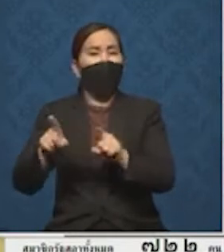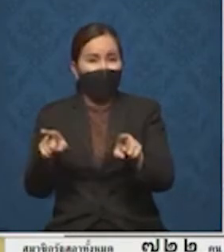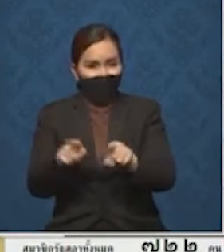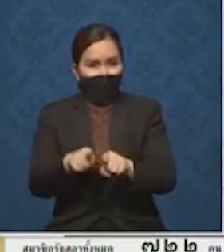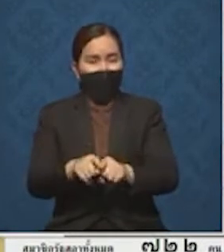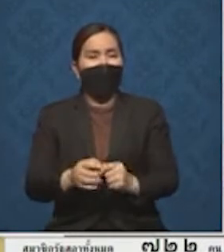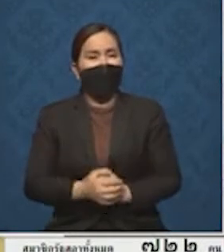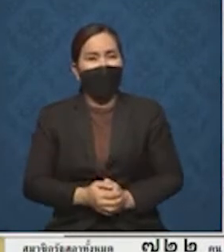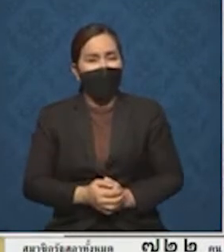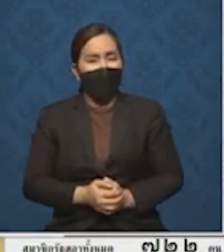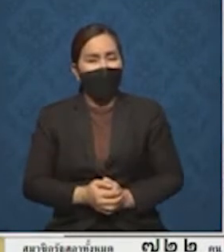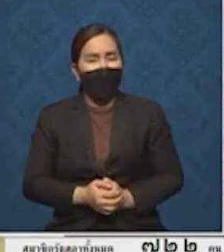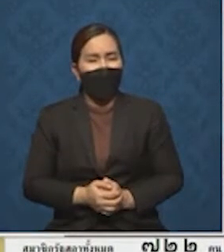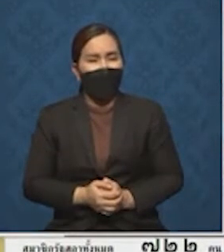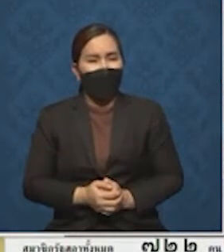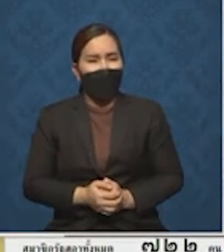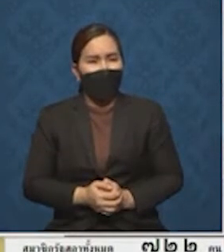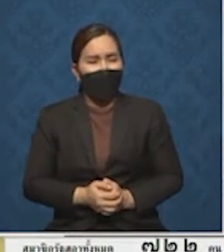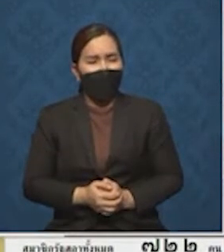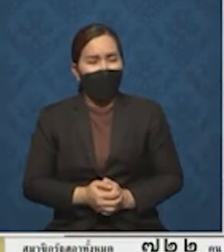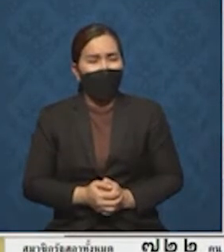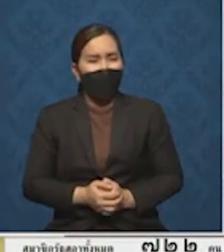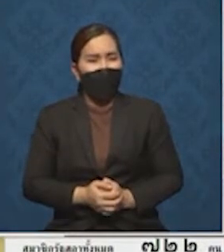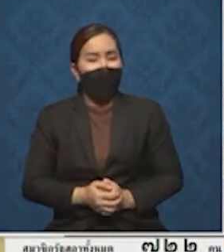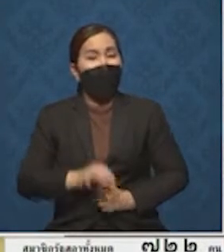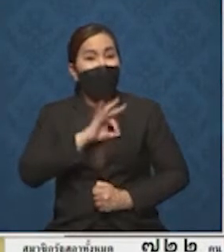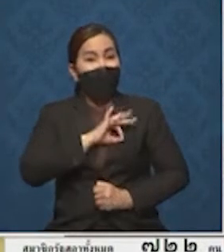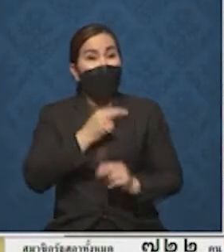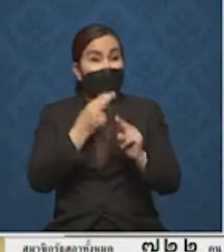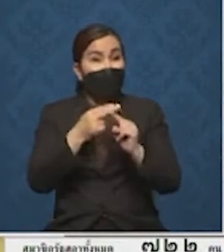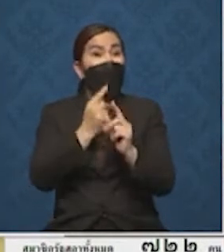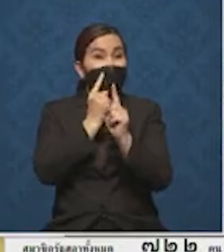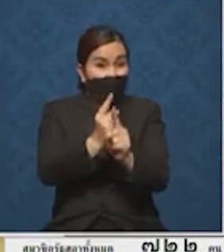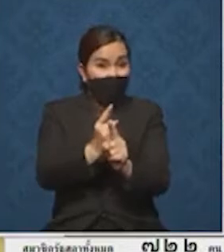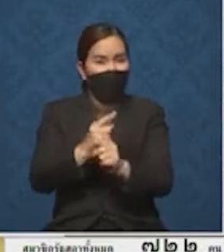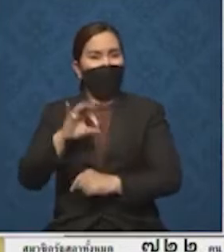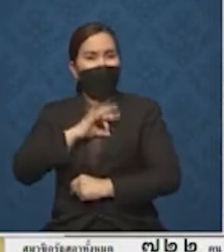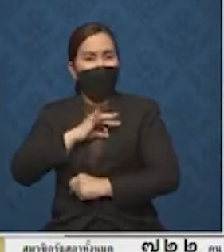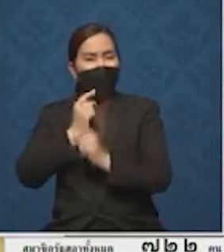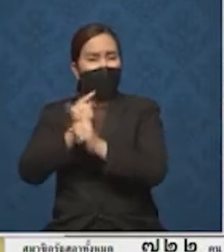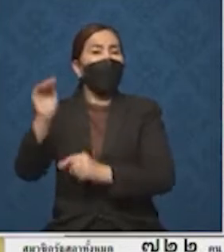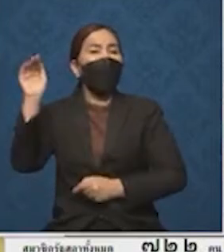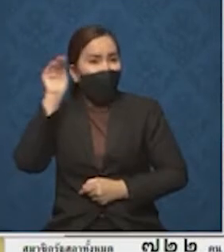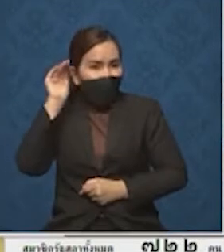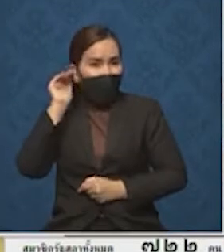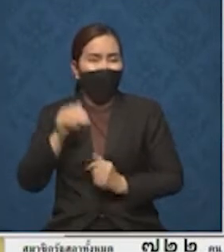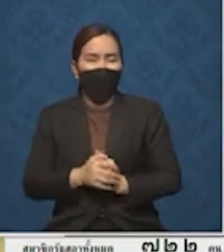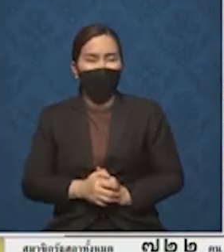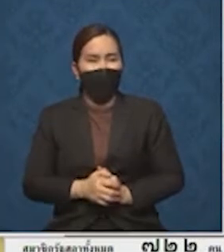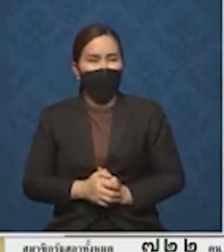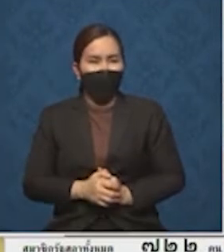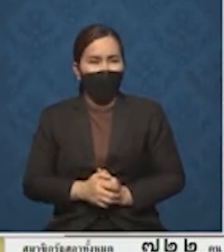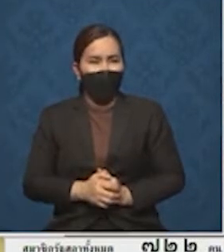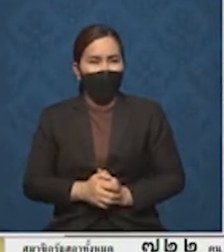ารมีสมาชิกโดยรายลษอัษรกับมีสมาชิกโดยอุดมการความเชื่อเนี่ยอัี้